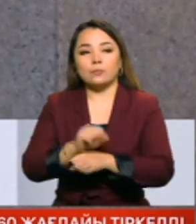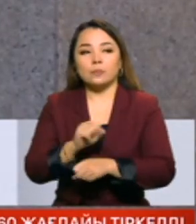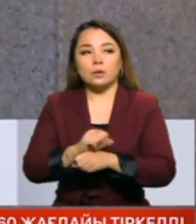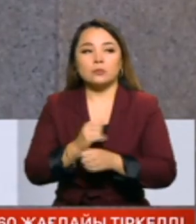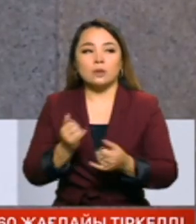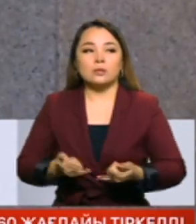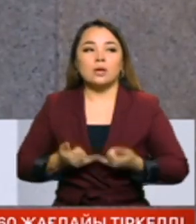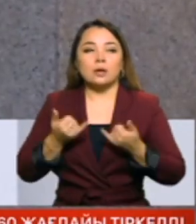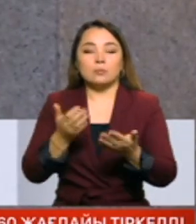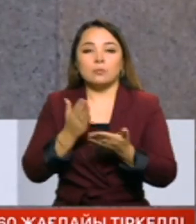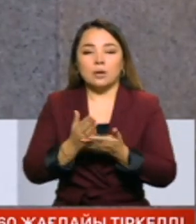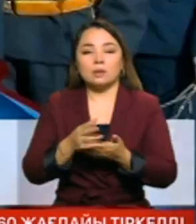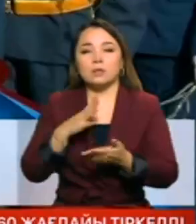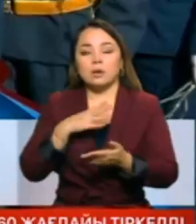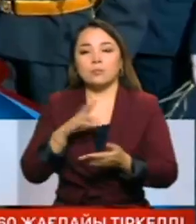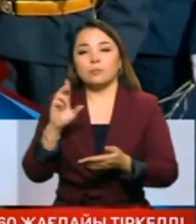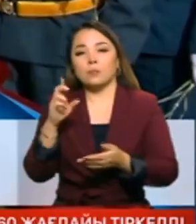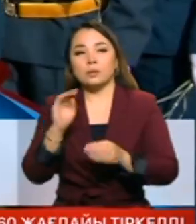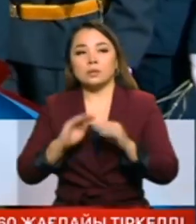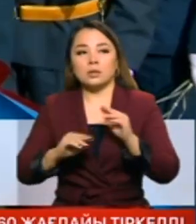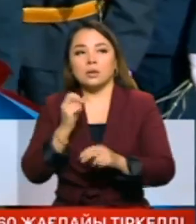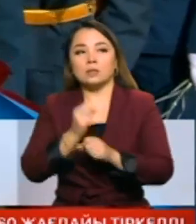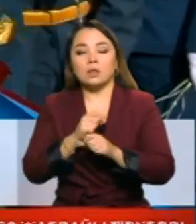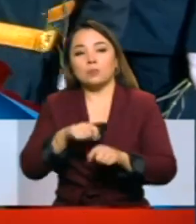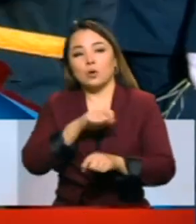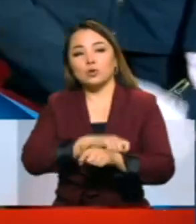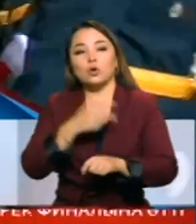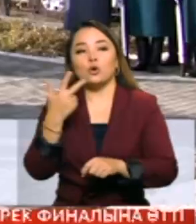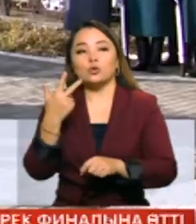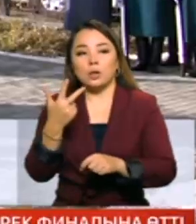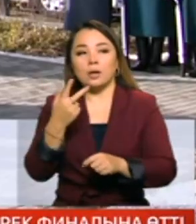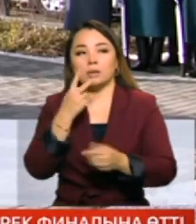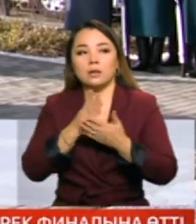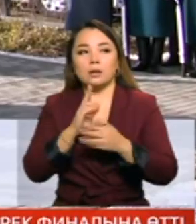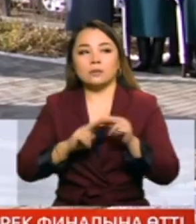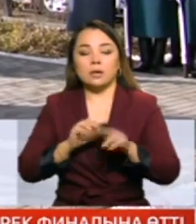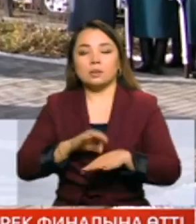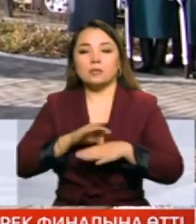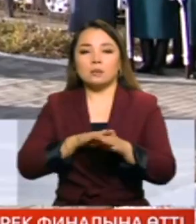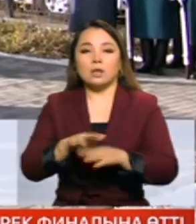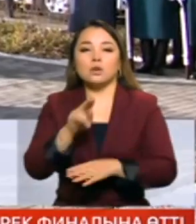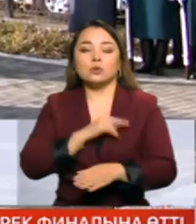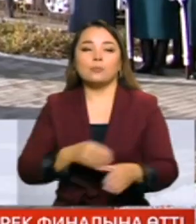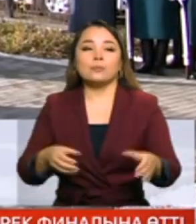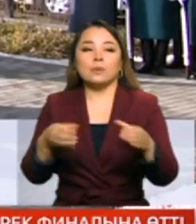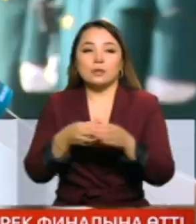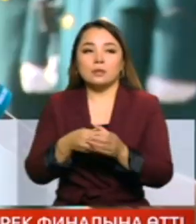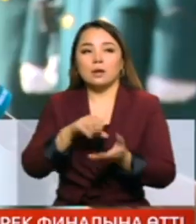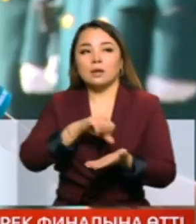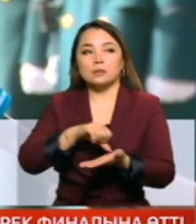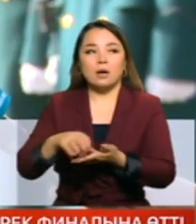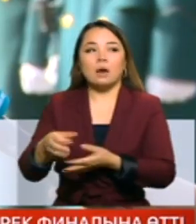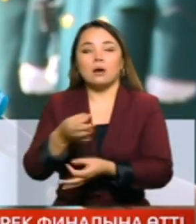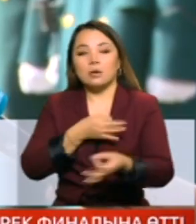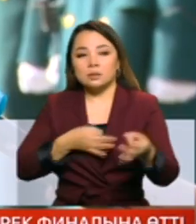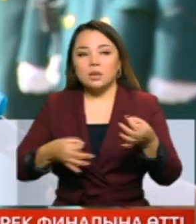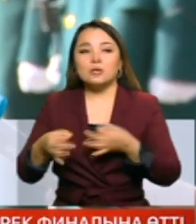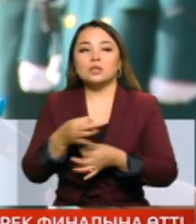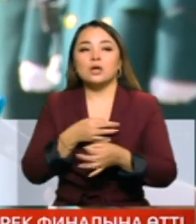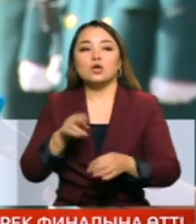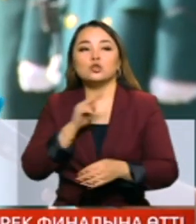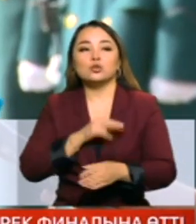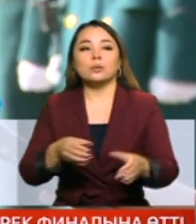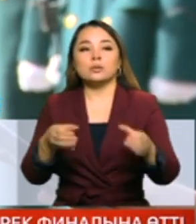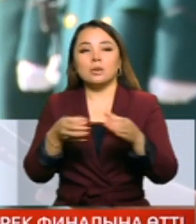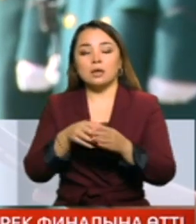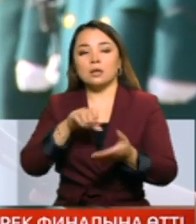алдына қойылды. Қола мен граниттен жасалған мүсіннің биіктігі 3 метрден асады. Жұмыста бірге жасайтын қызметтестермен ақылдастық және жұмыс